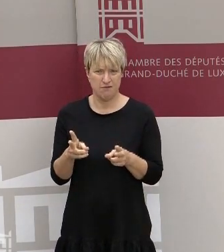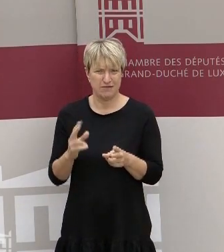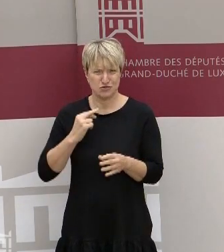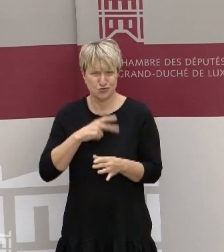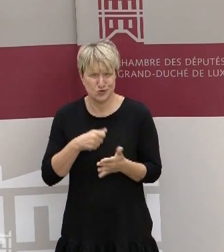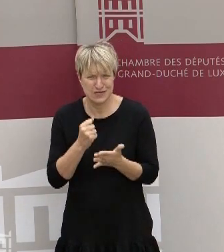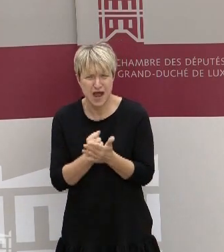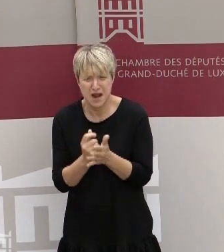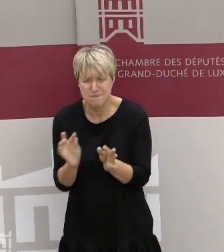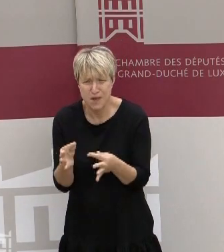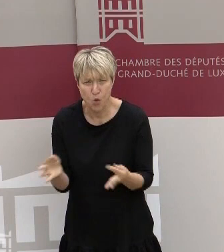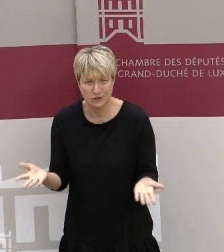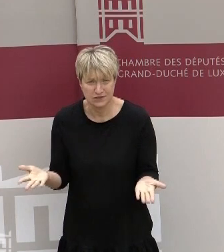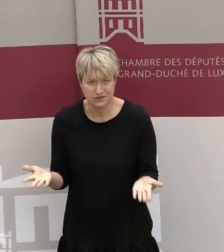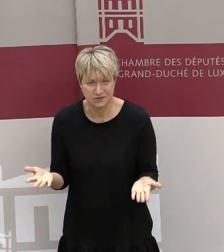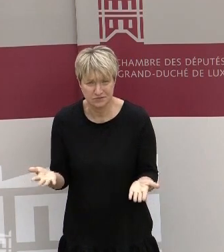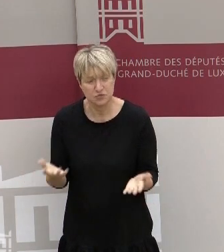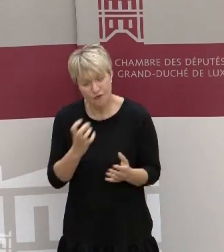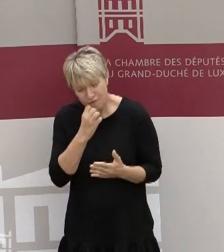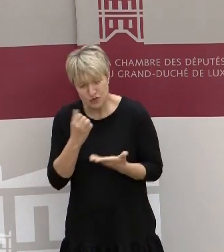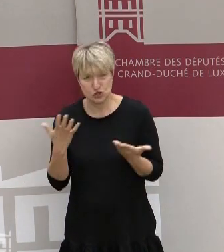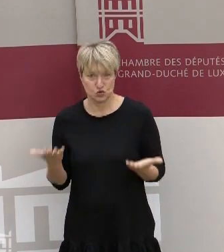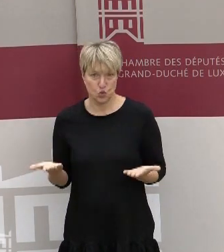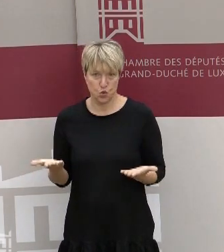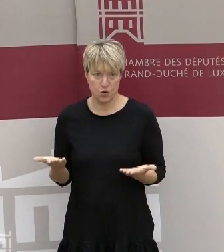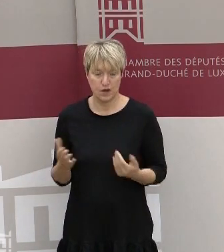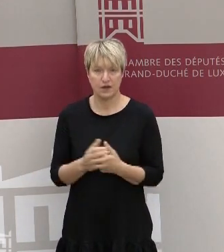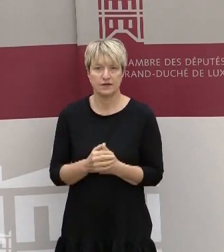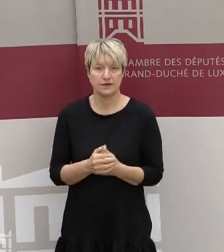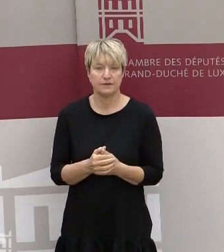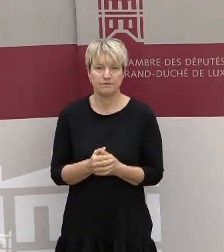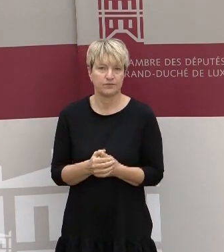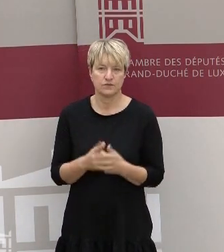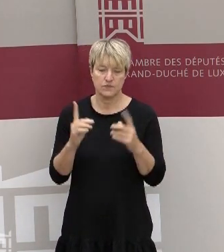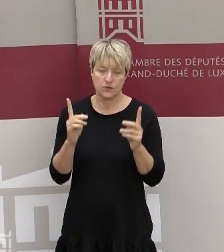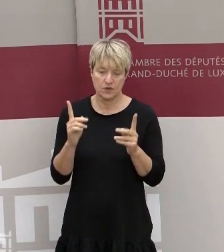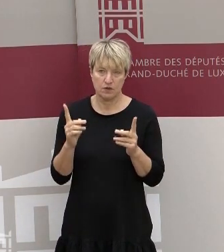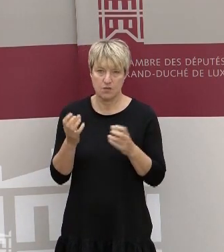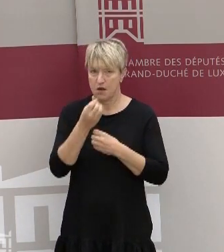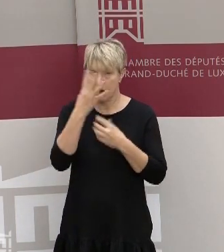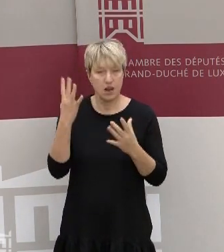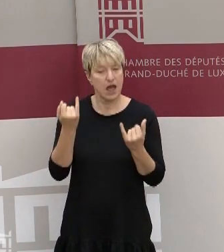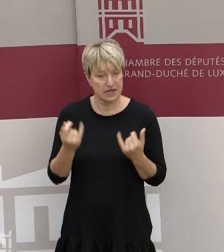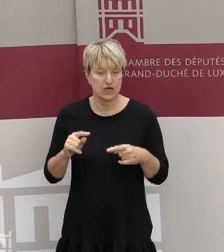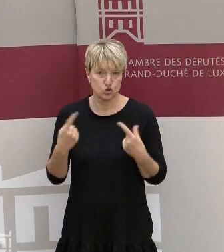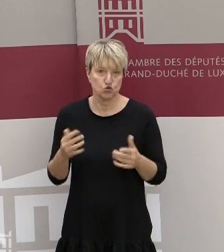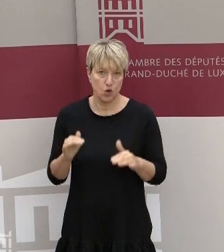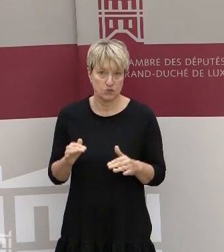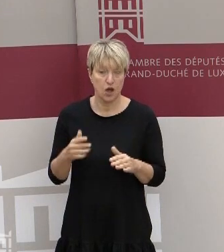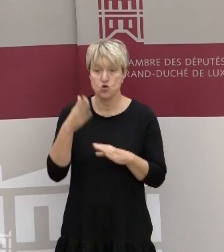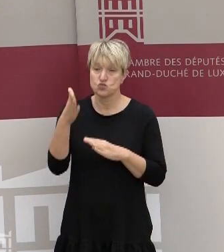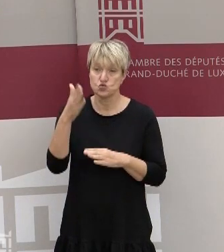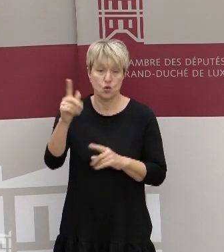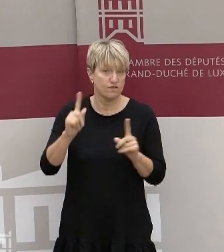verlangen. Es sind da noch keine Hölle für die ONG, für die Menschenrechte hier im Land 34 schützen. Wir alle haben einen